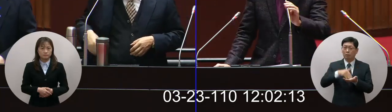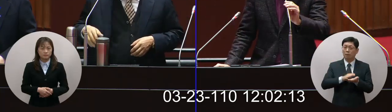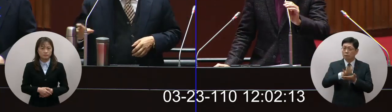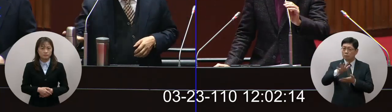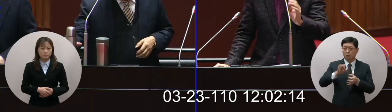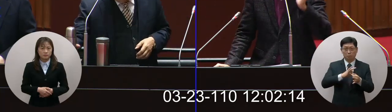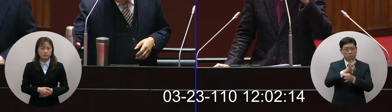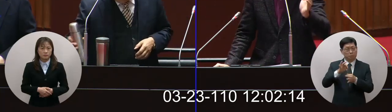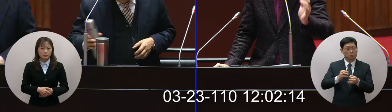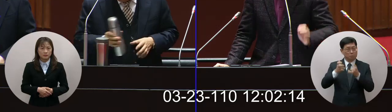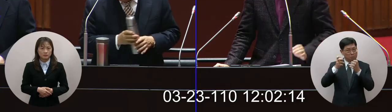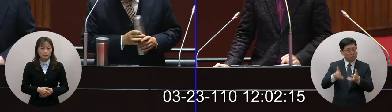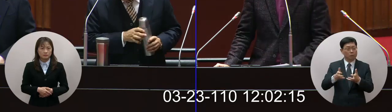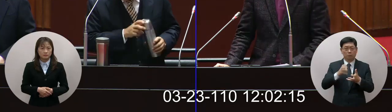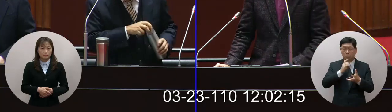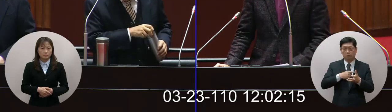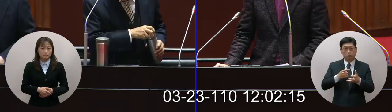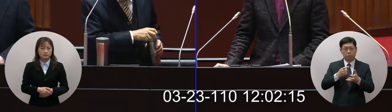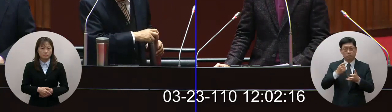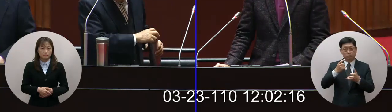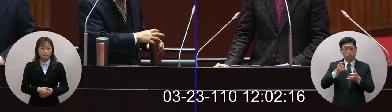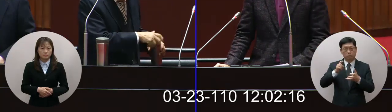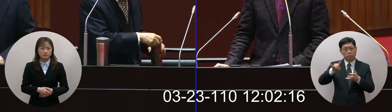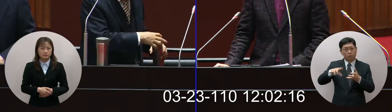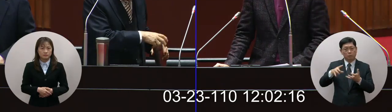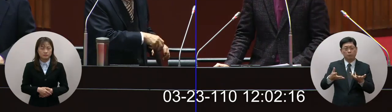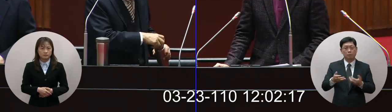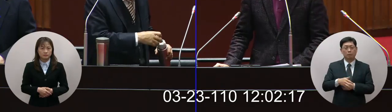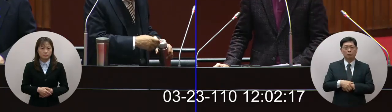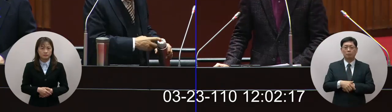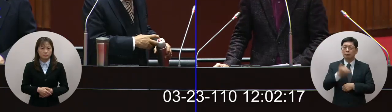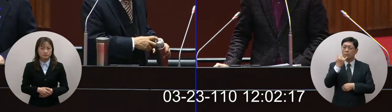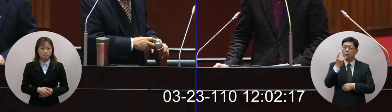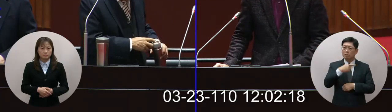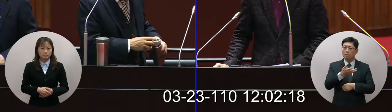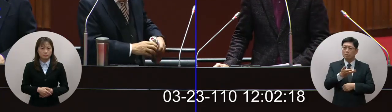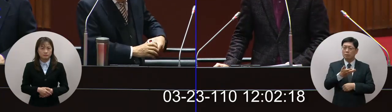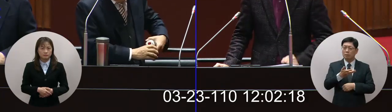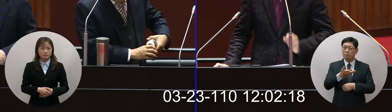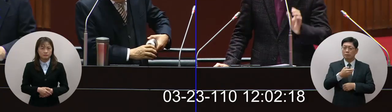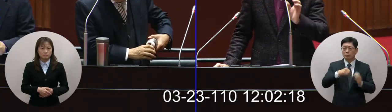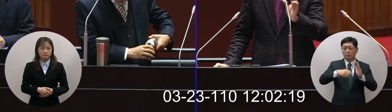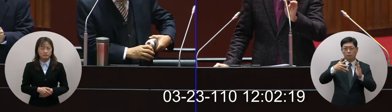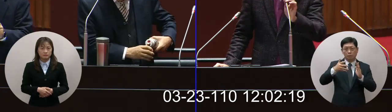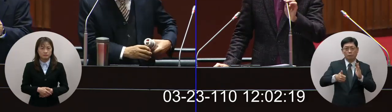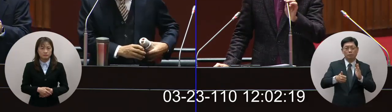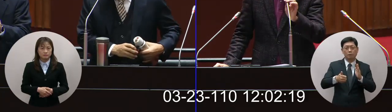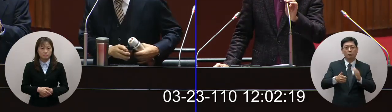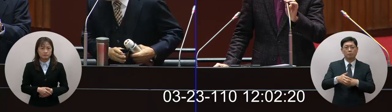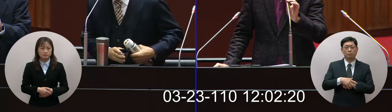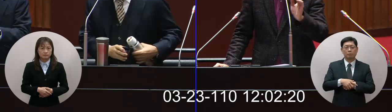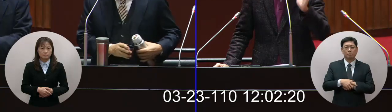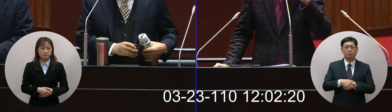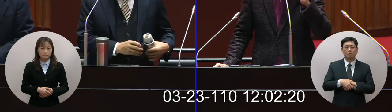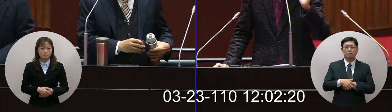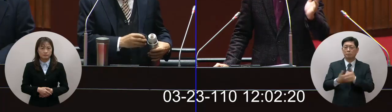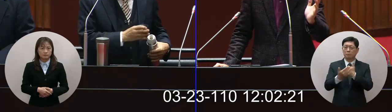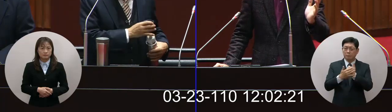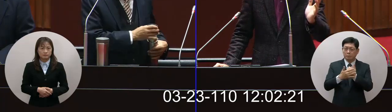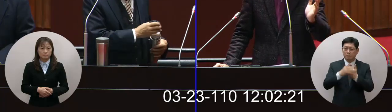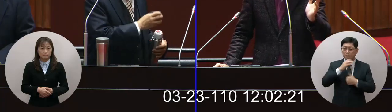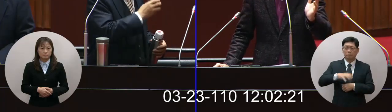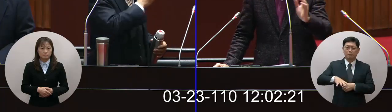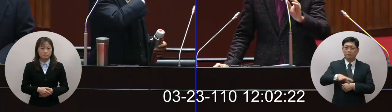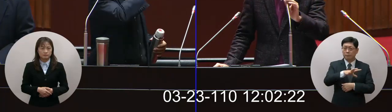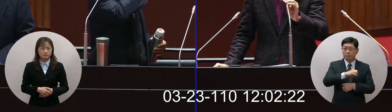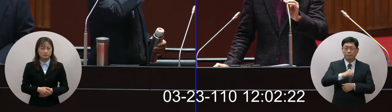来的经济重点要摆在什么地方？是不是可以请院长可以为我们整